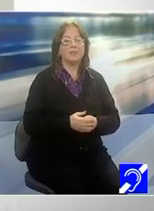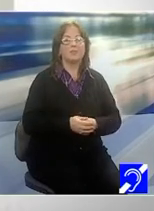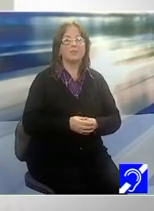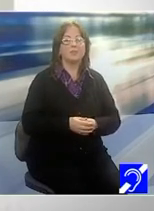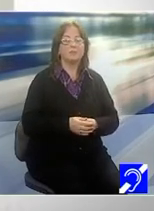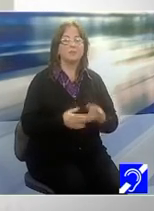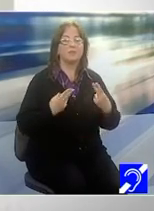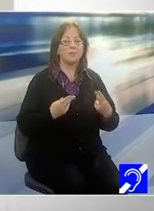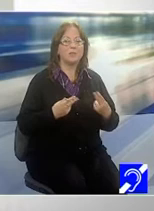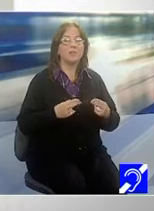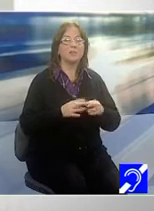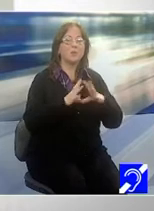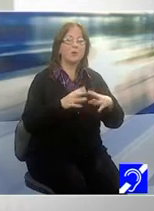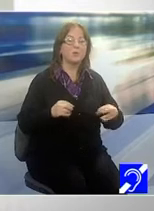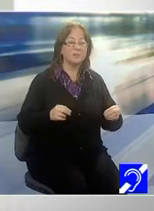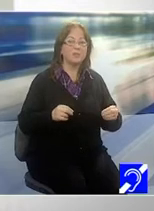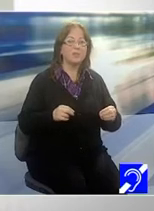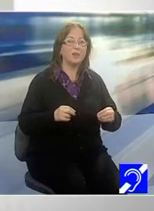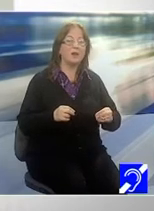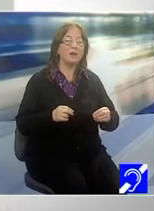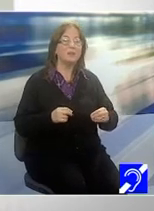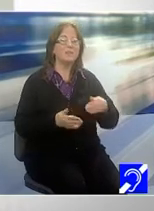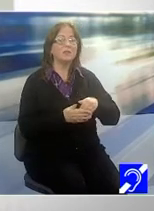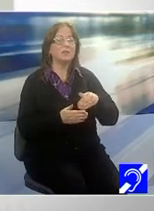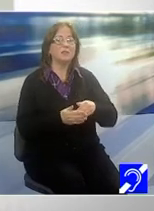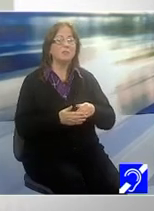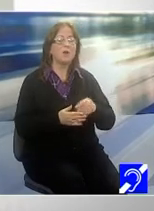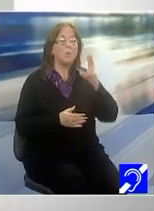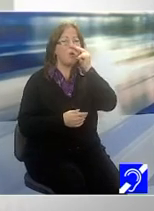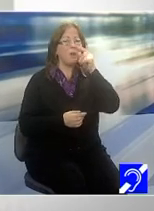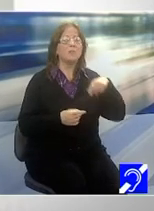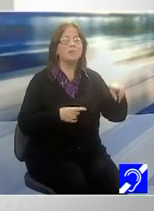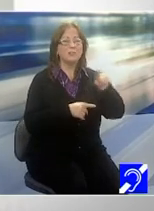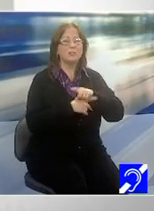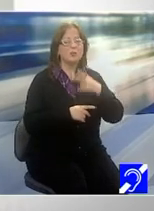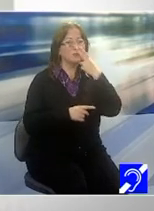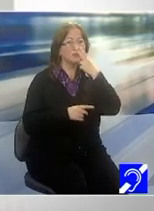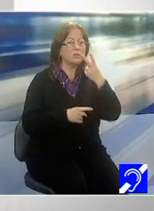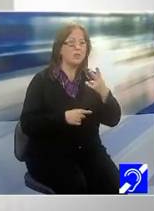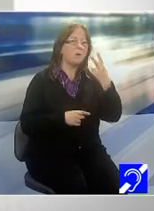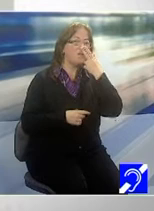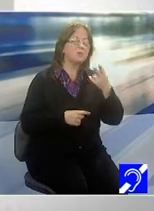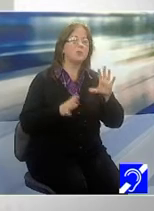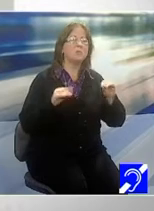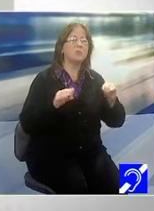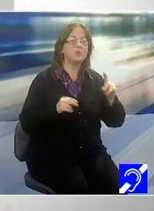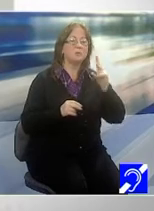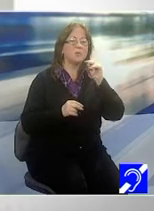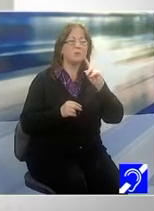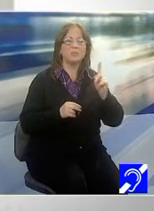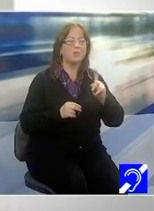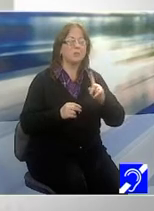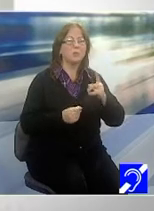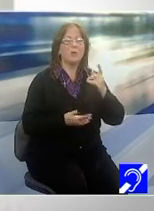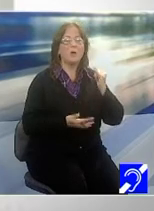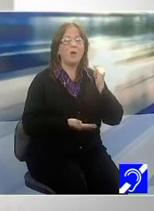foarte importantă. România stă foarte, foarte prost în ceea ce privește percepția publicului privind corectitudinea alegerilor. Deci oamenii nu au încredere în